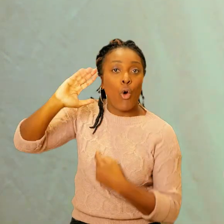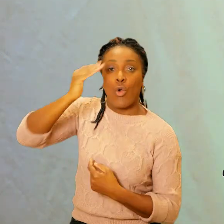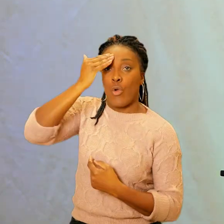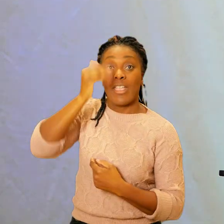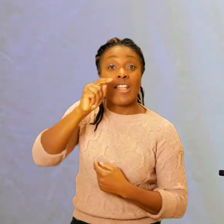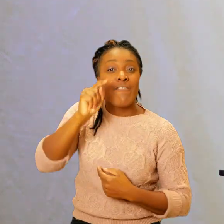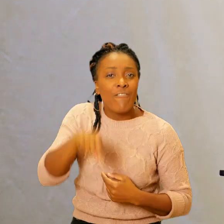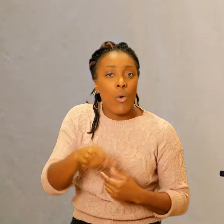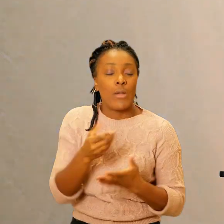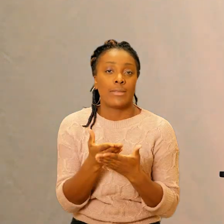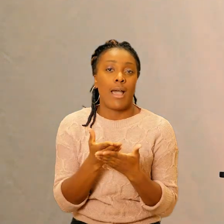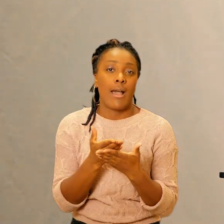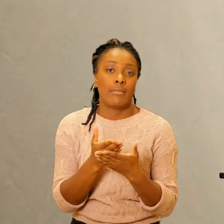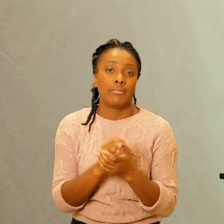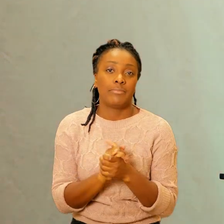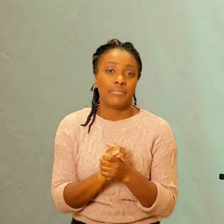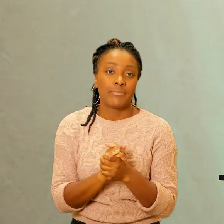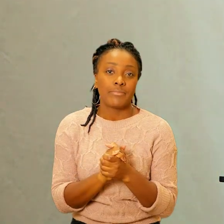ta vie.